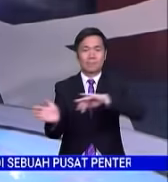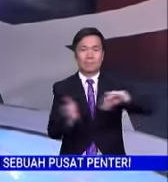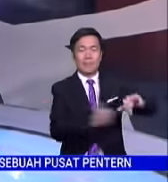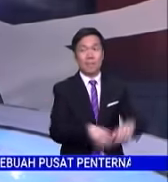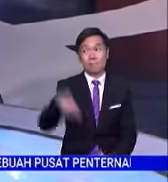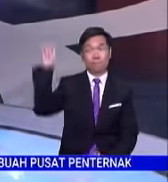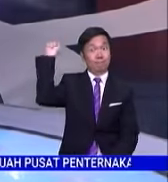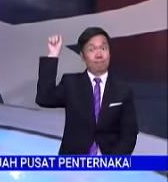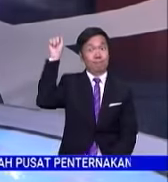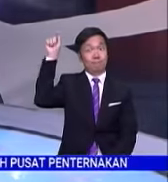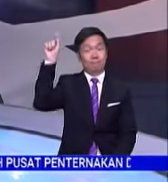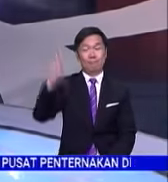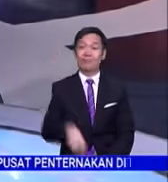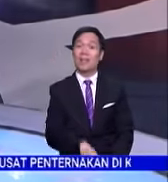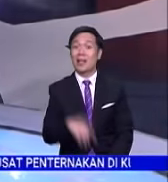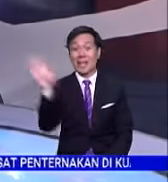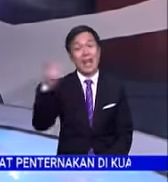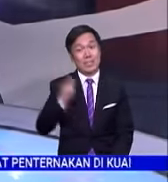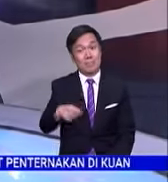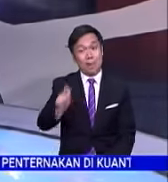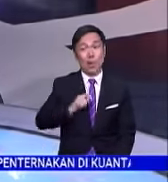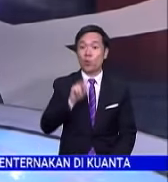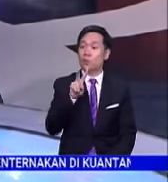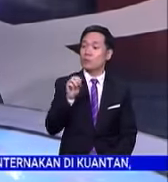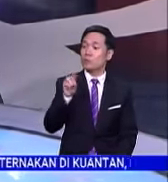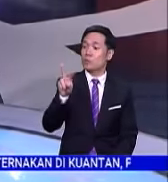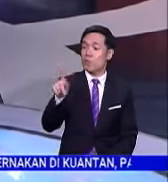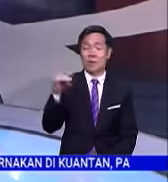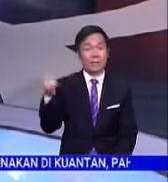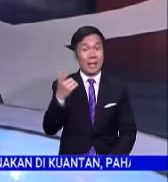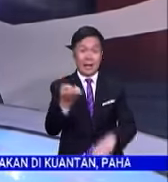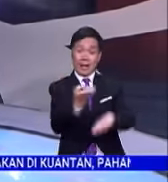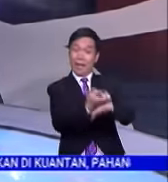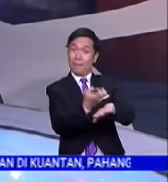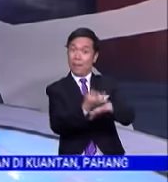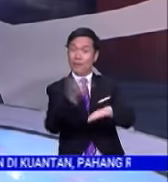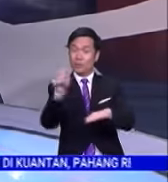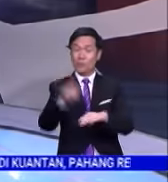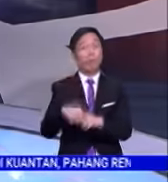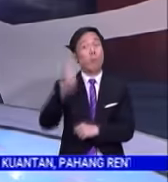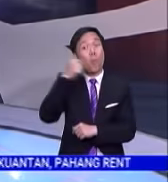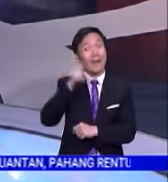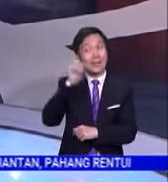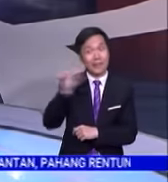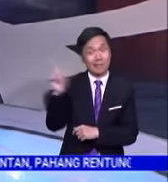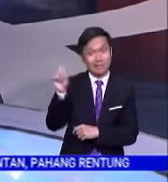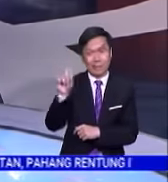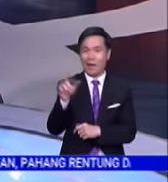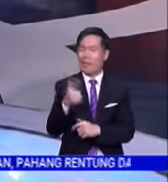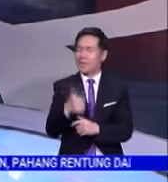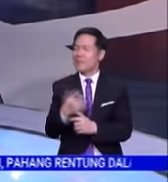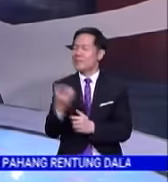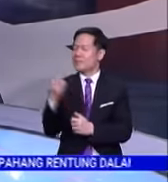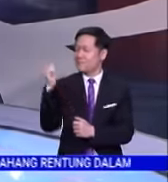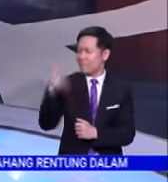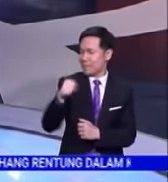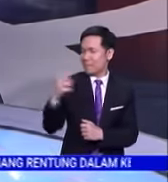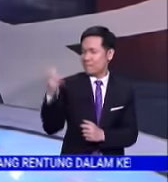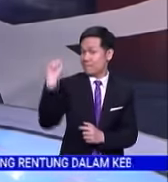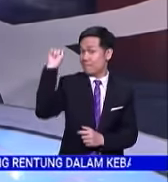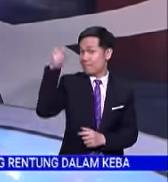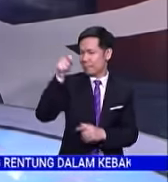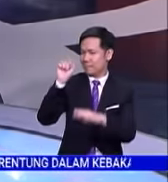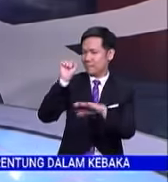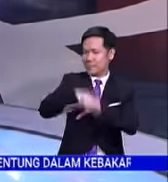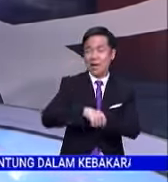Kejohanan badminton antarabangsa Spanyol 2021, pingat emas dalam acara persoalan wanita kini dalam genggaman Malaysia. Ia susulan